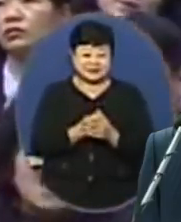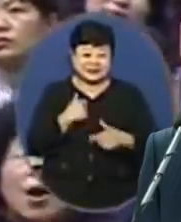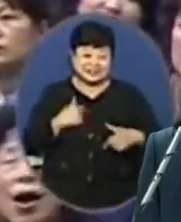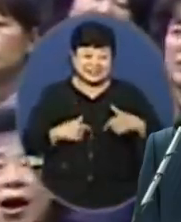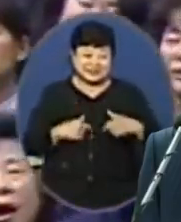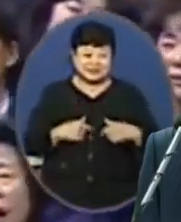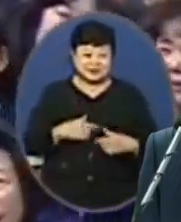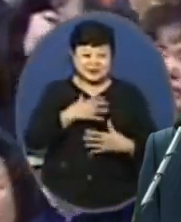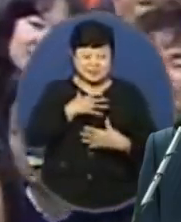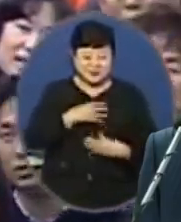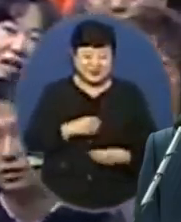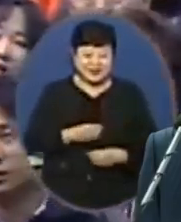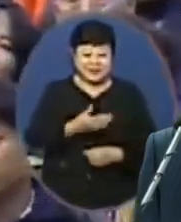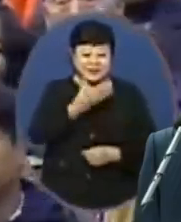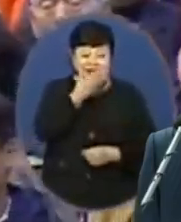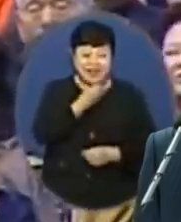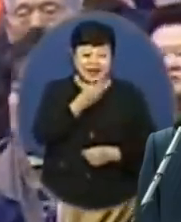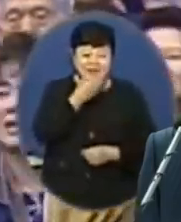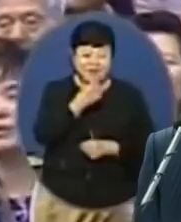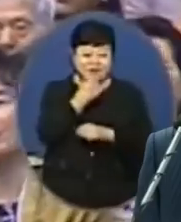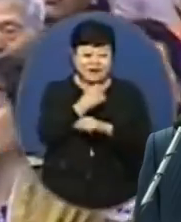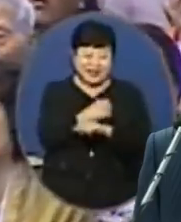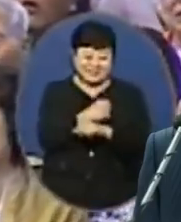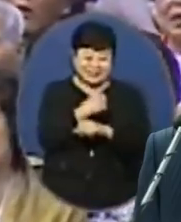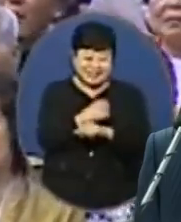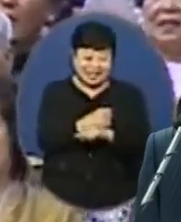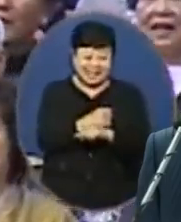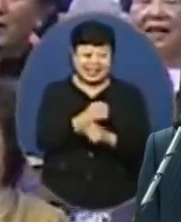기쁘고 평안하고 행복합니다.